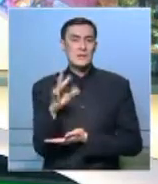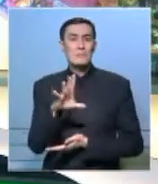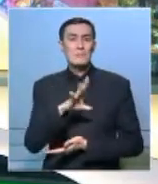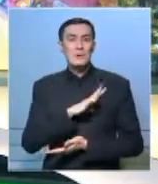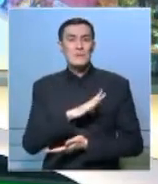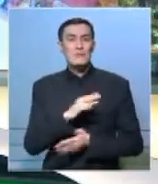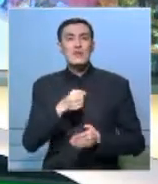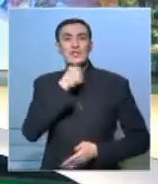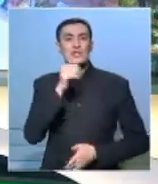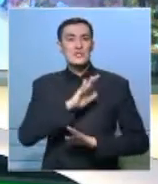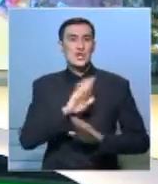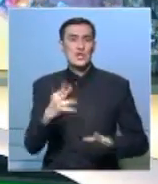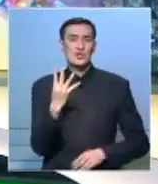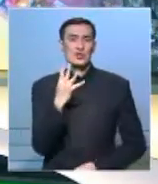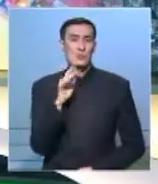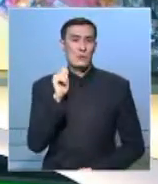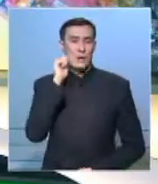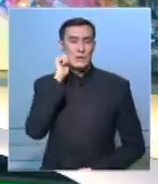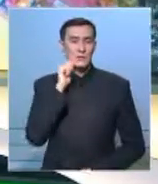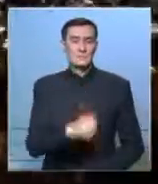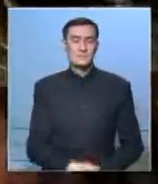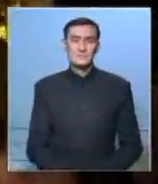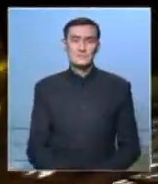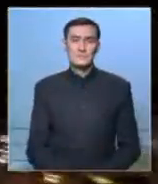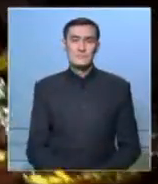было не больше 4 лет.